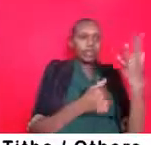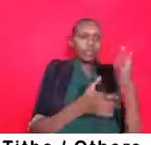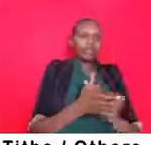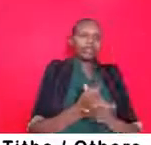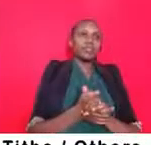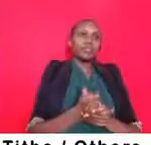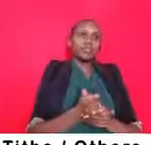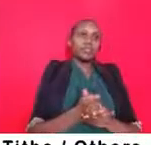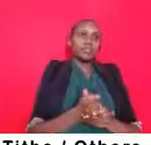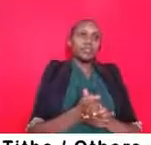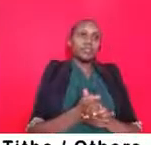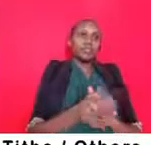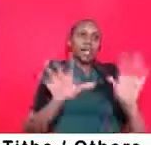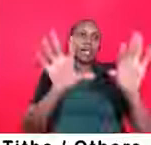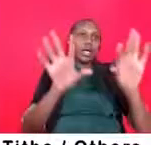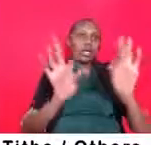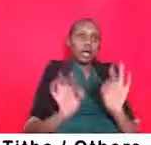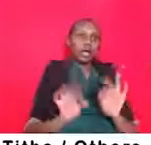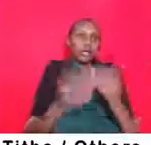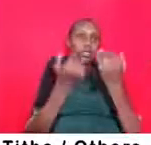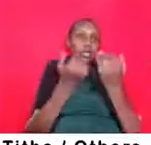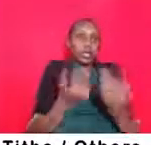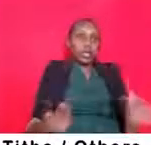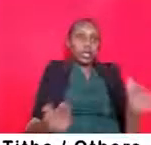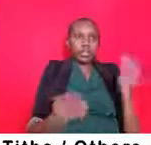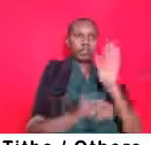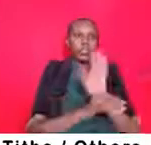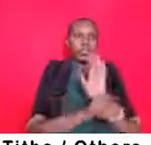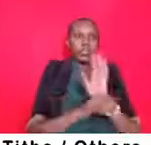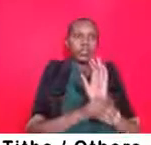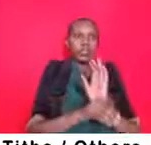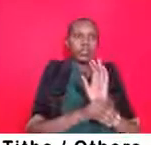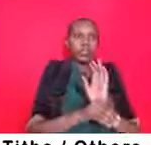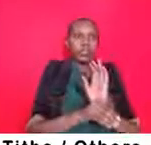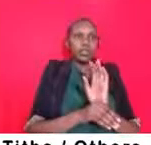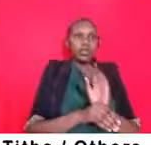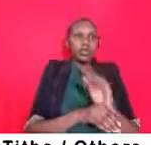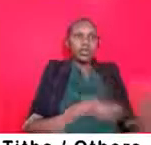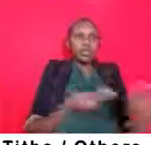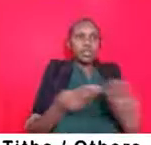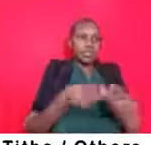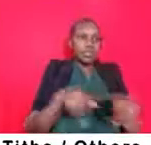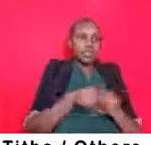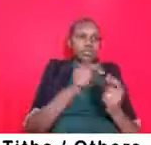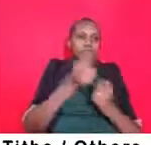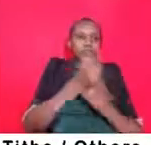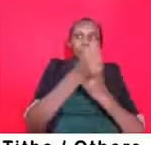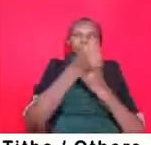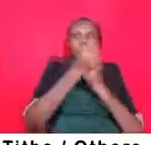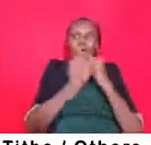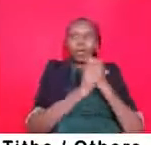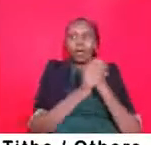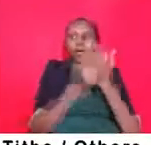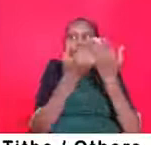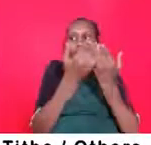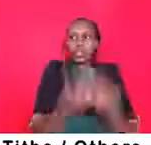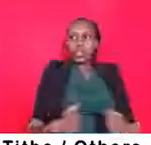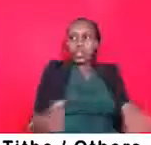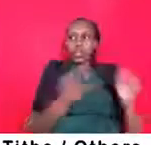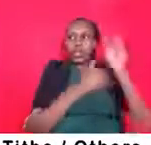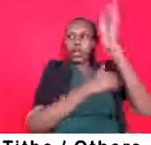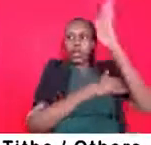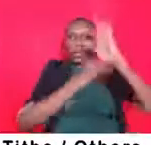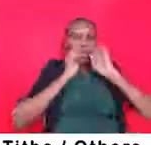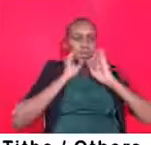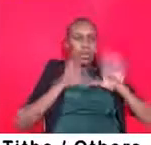593225, account Children's Church, tukihudumu na kushikilia kazi ya watoto. Mungu